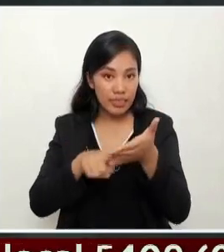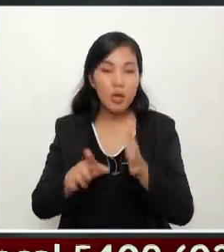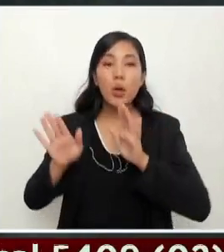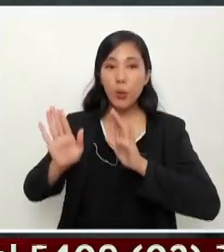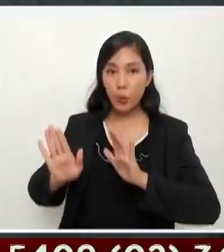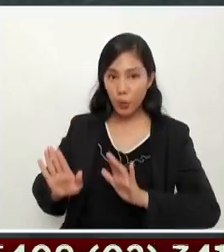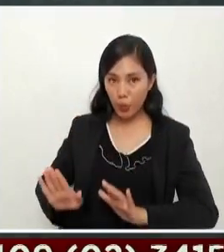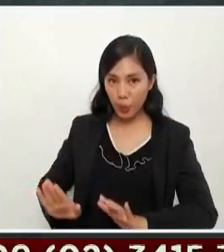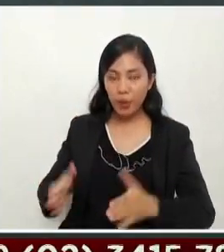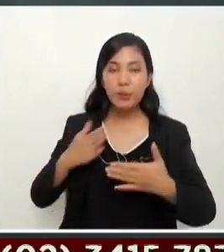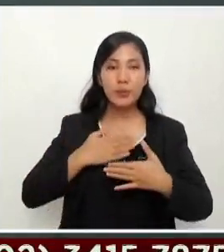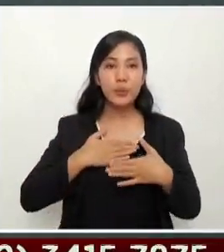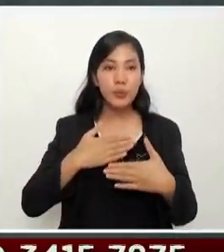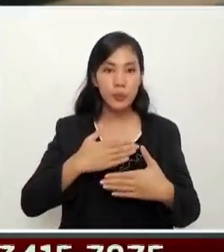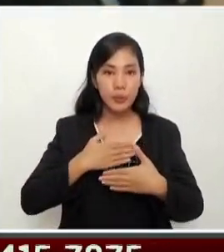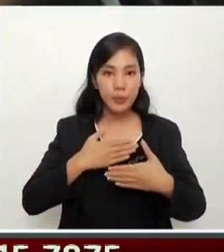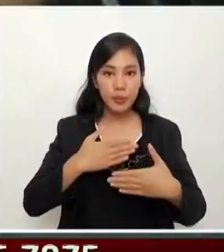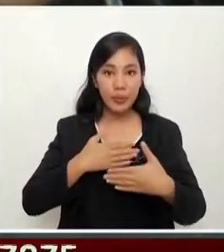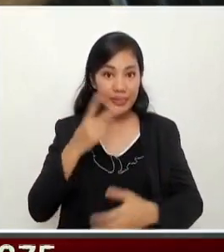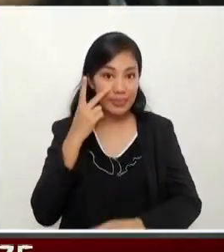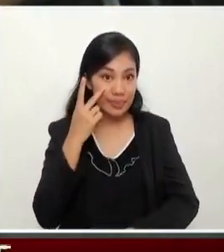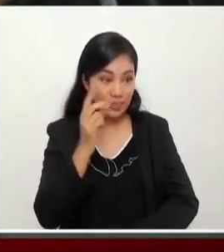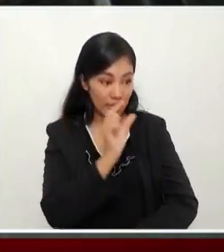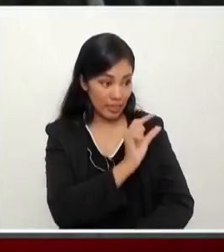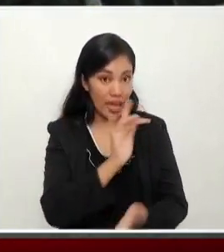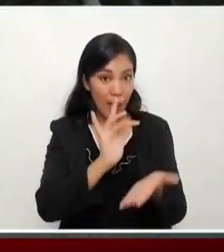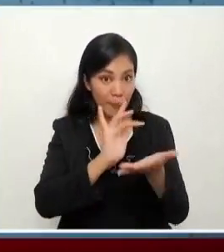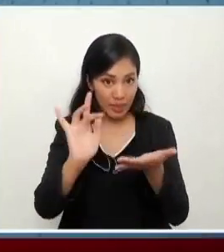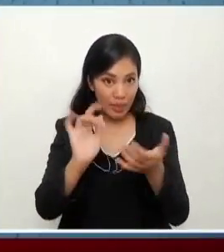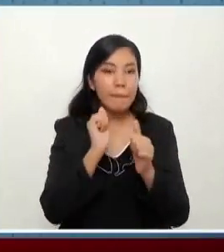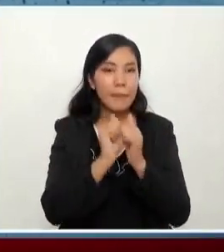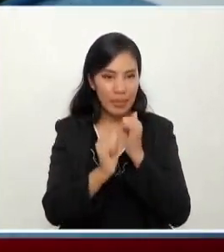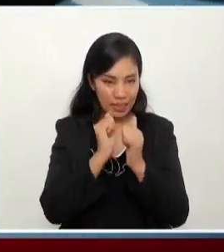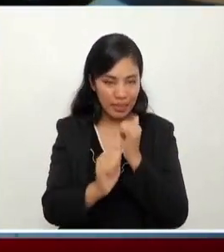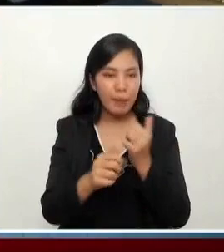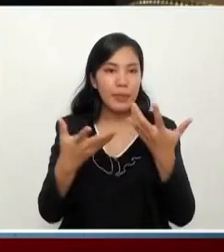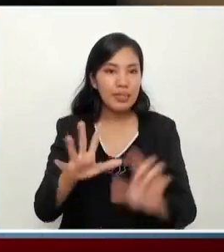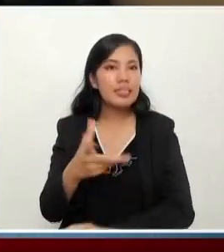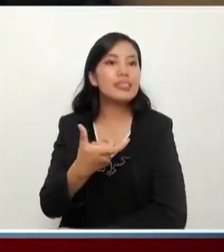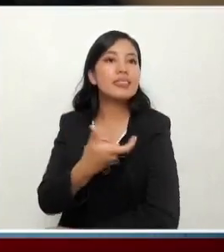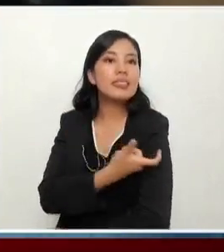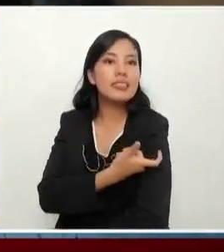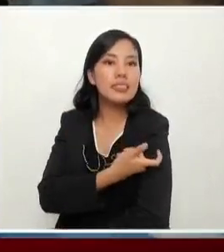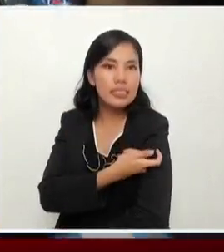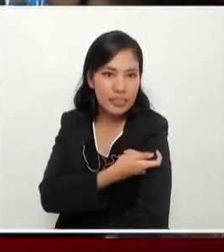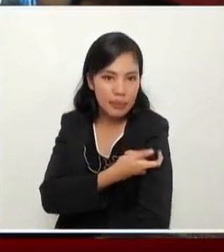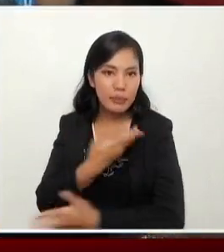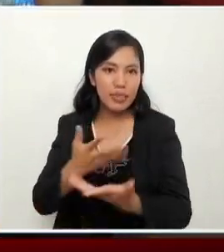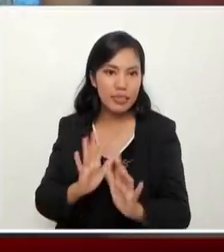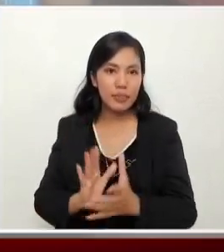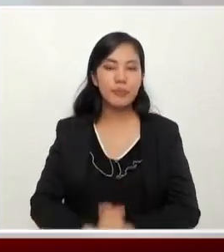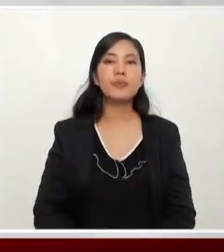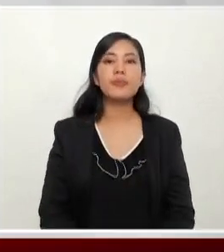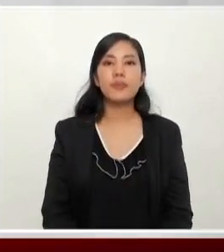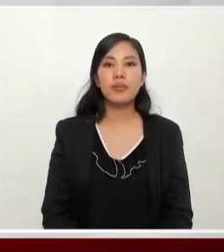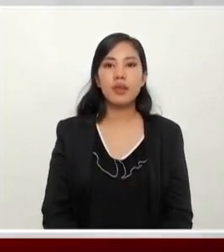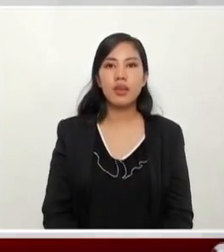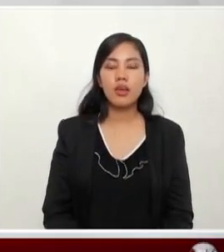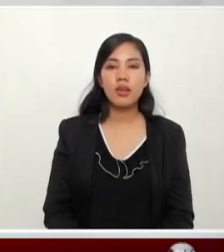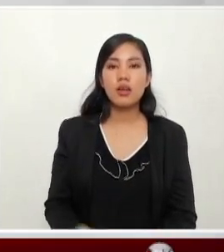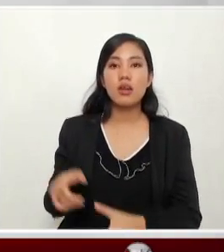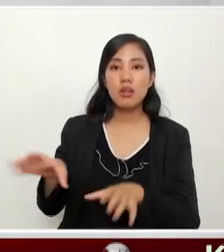malalim. Ma'am, ito ma'am. Naiturok ko ma'am. Okay, thank you. Ayon sa National Task Force Against COVID-19,